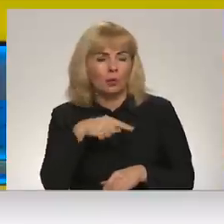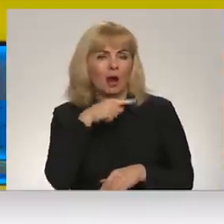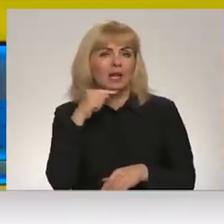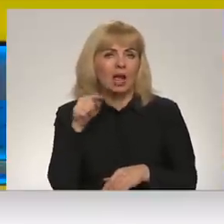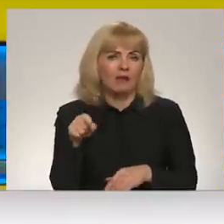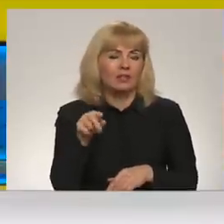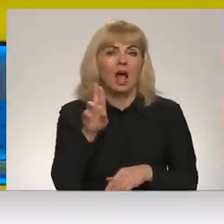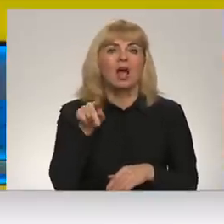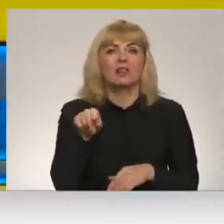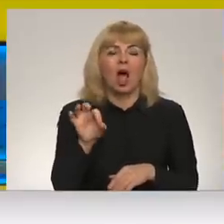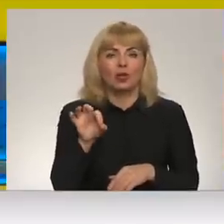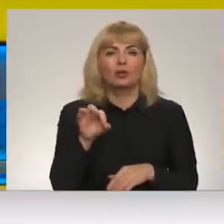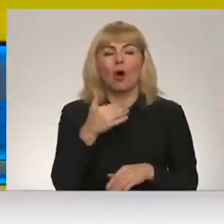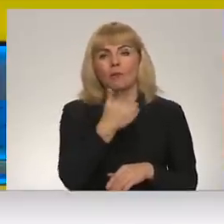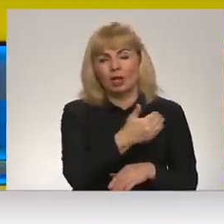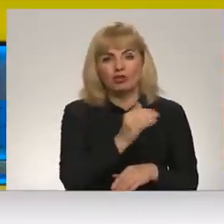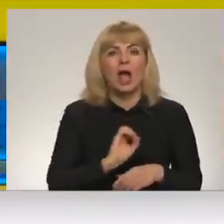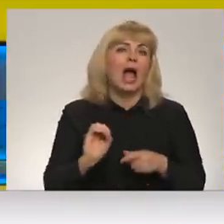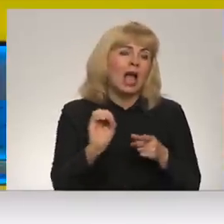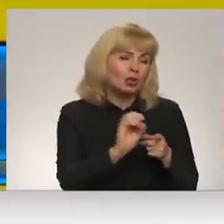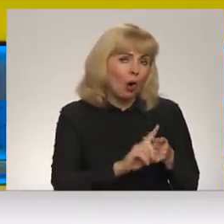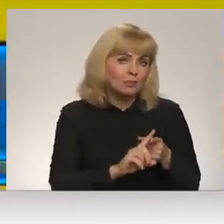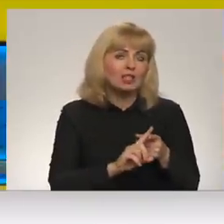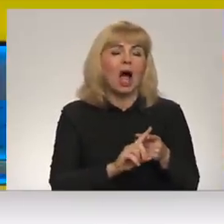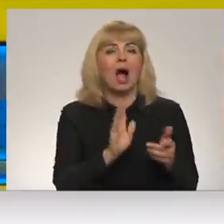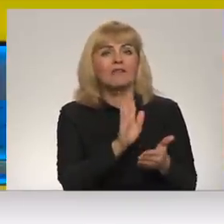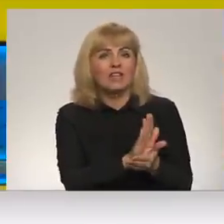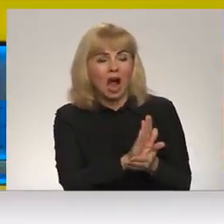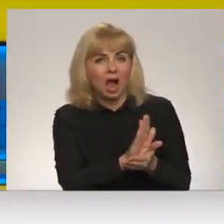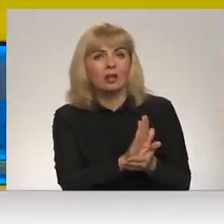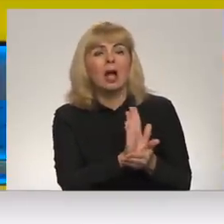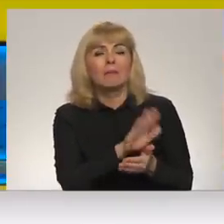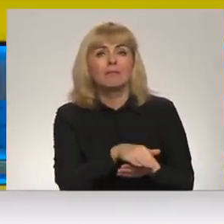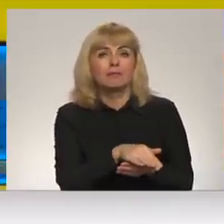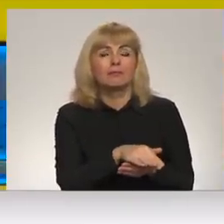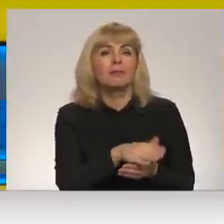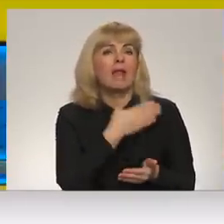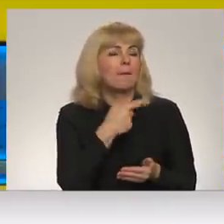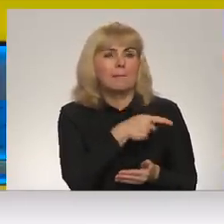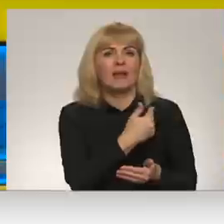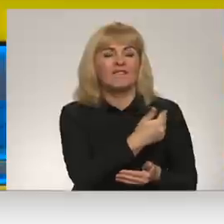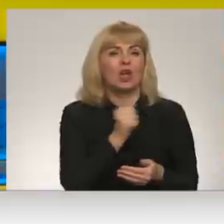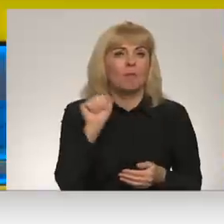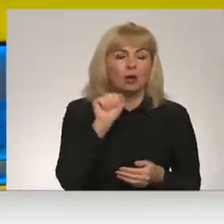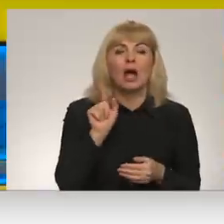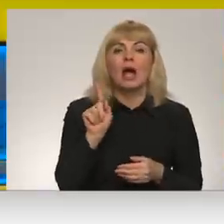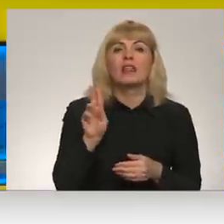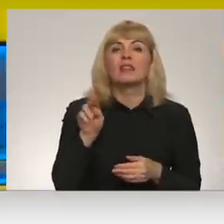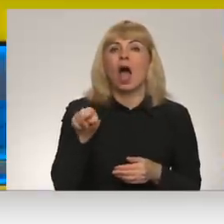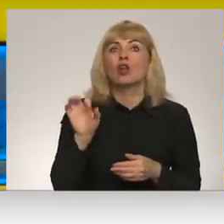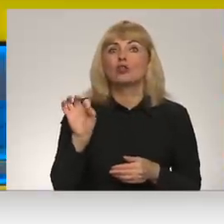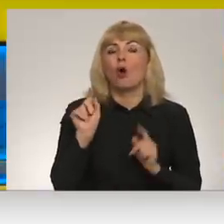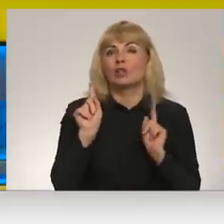puses NATO virzienā. Eiropas Savienībai, uz Eiropas Savienības virzienā tie ultimāti jau nebija. Tie bija tieši NATO, un šajā